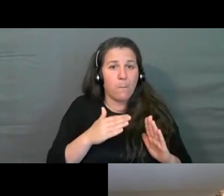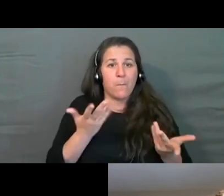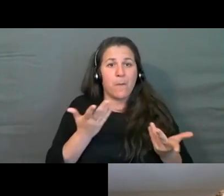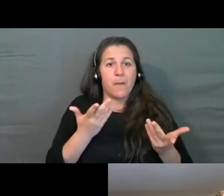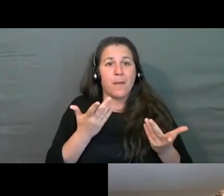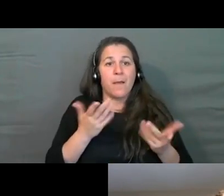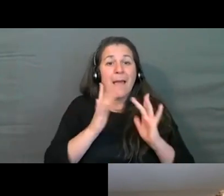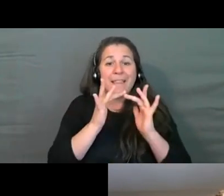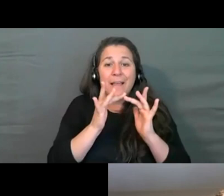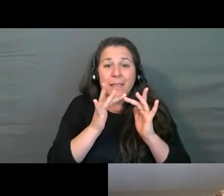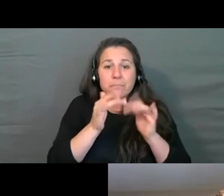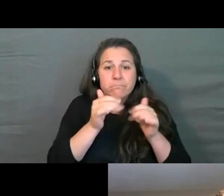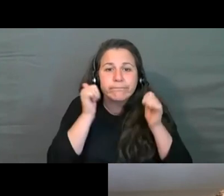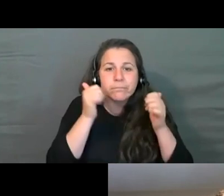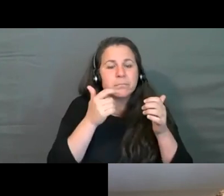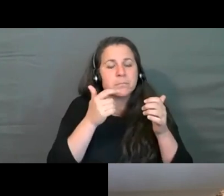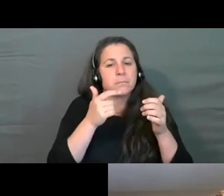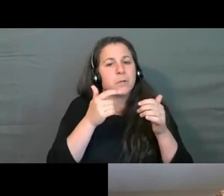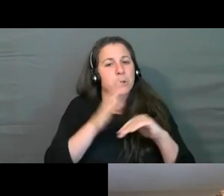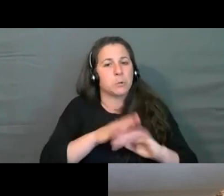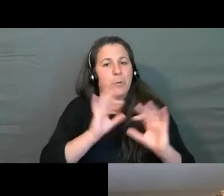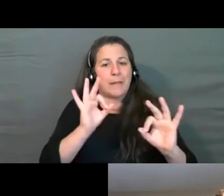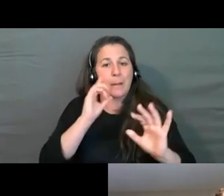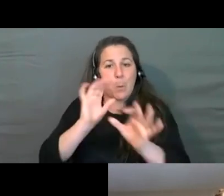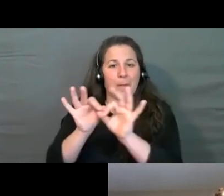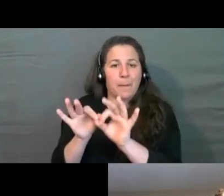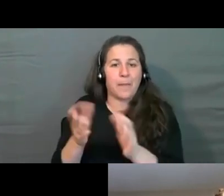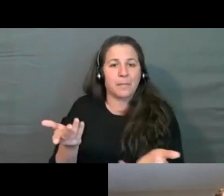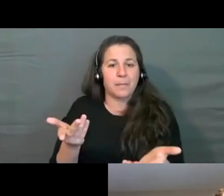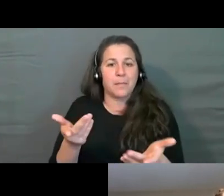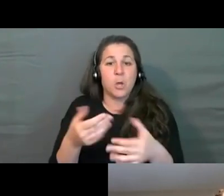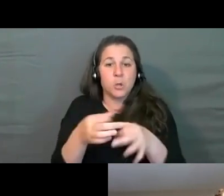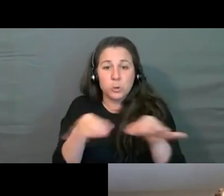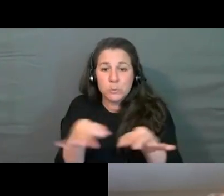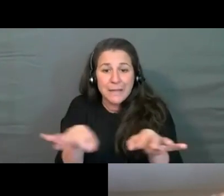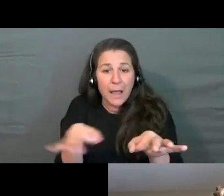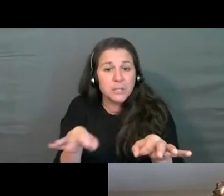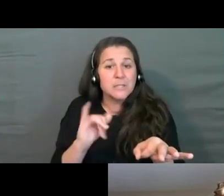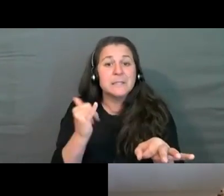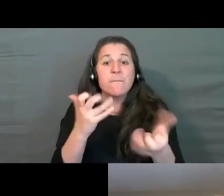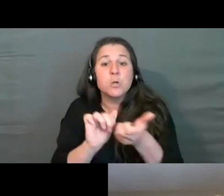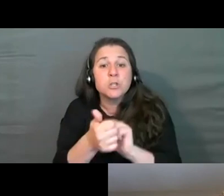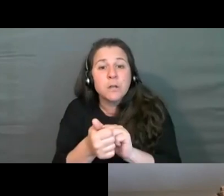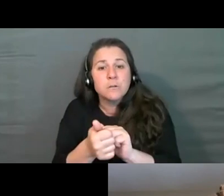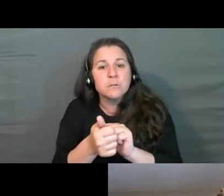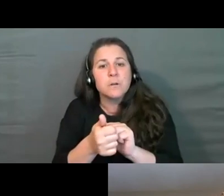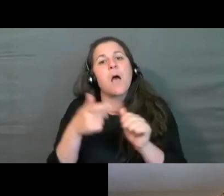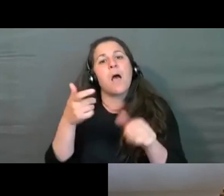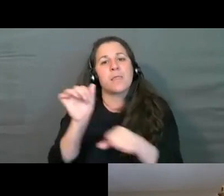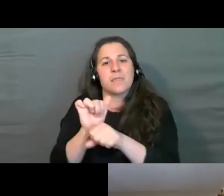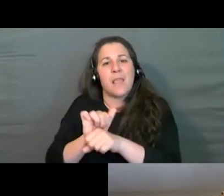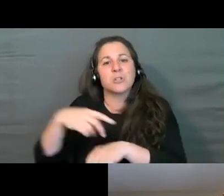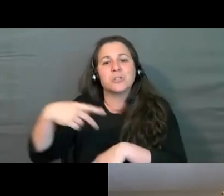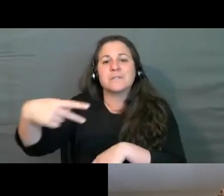bande passante va être un gage de qualité pour les interprètes. Oui, le sous-titrage, si on veut le modifier, bien, ça doit être une tâche qui est dédiée